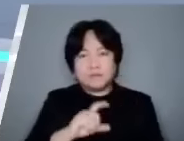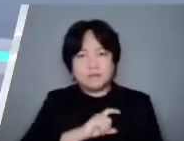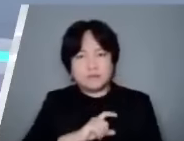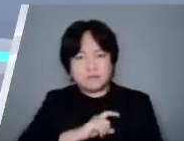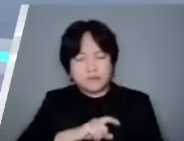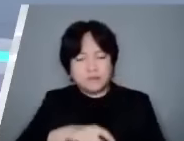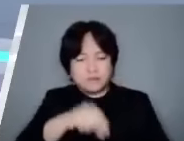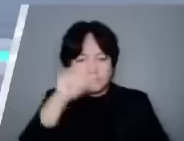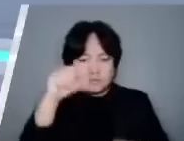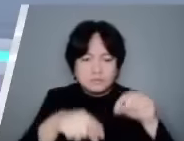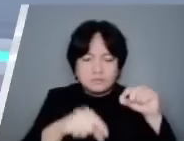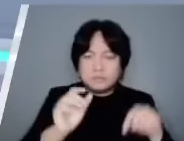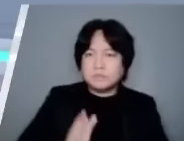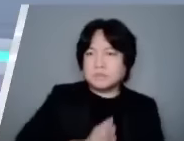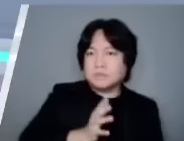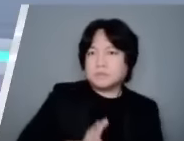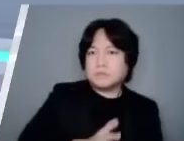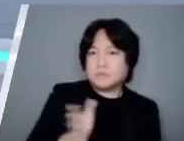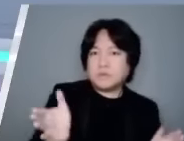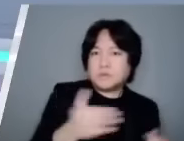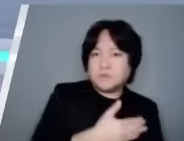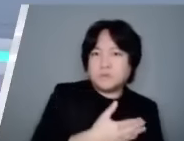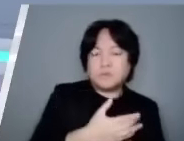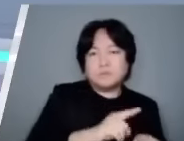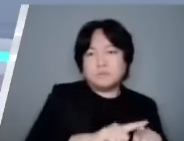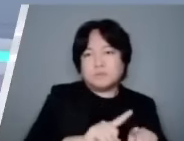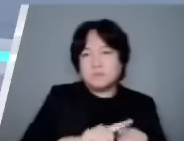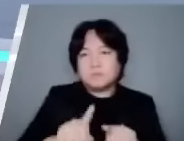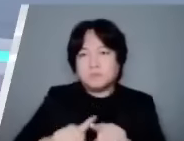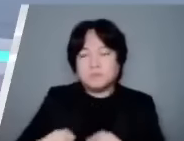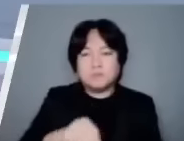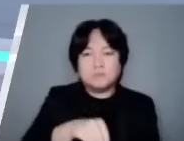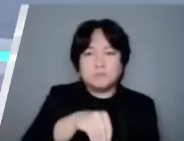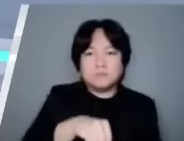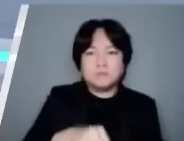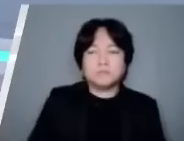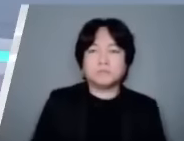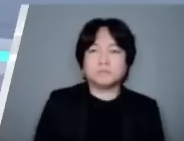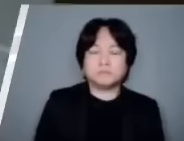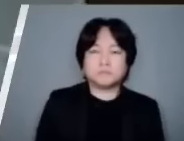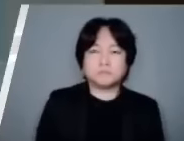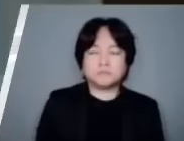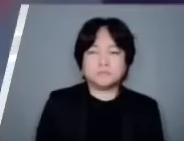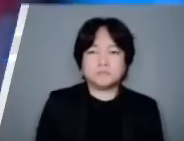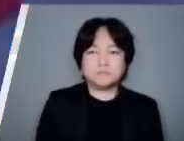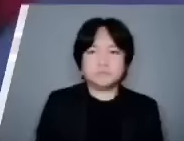sa compound si Pastor Apollo Kibuloy. Balita ng hatid ni June Veneracion.